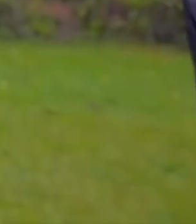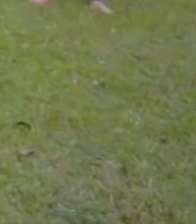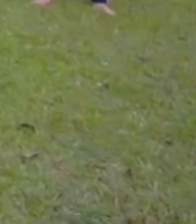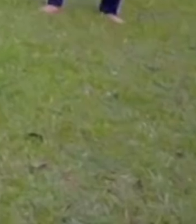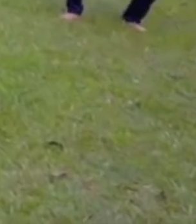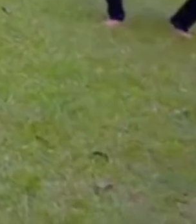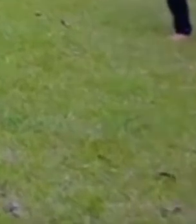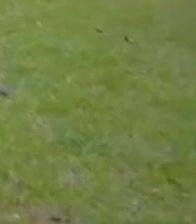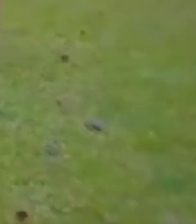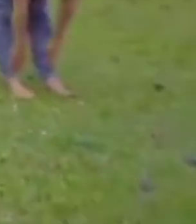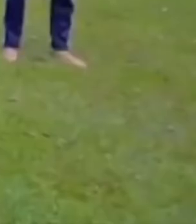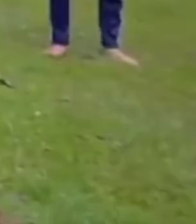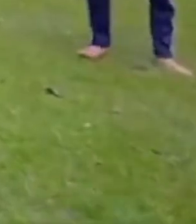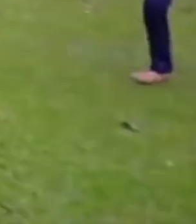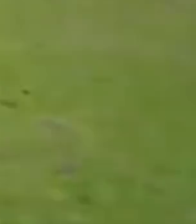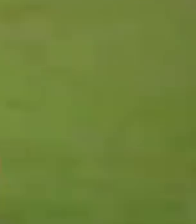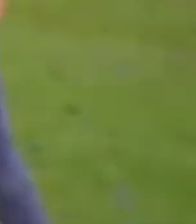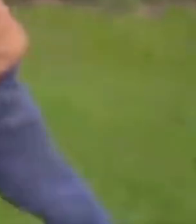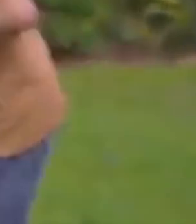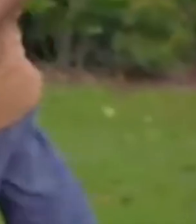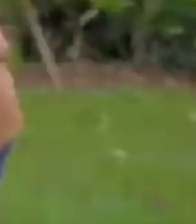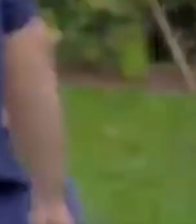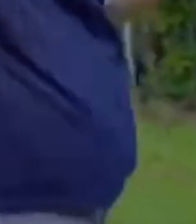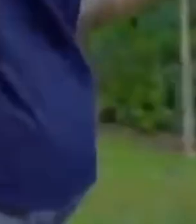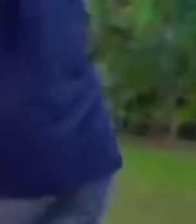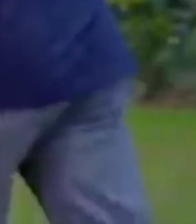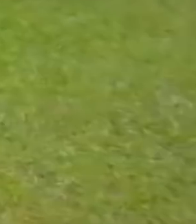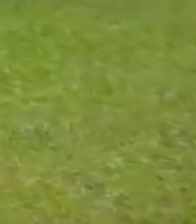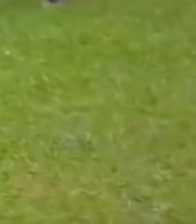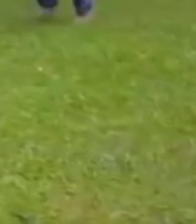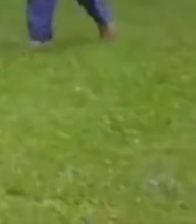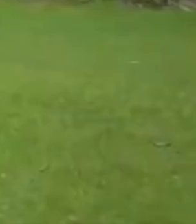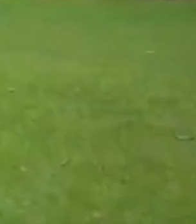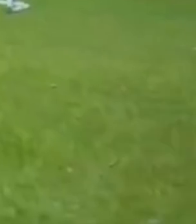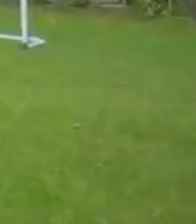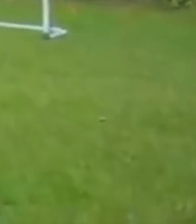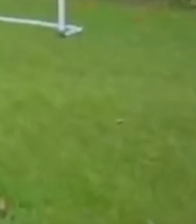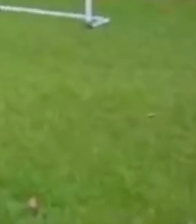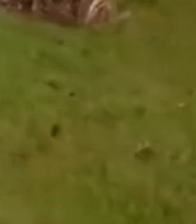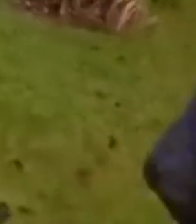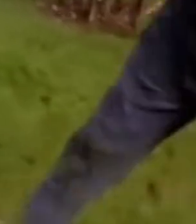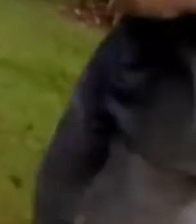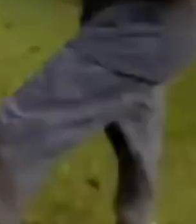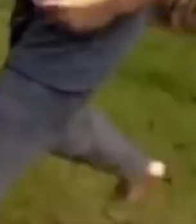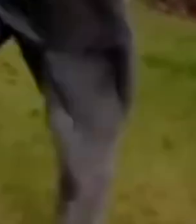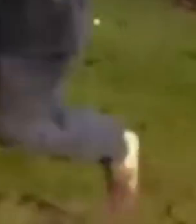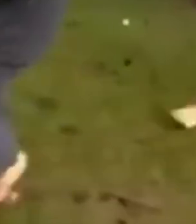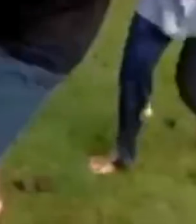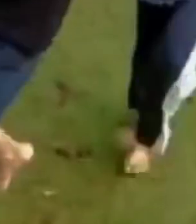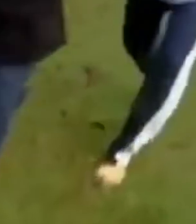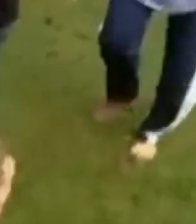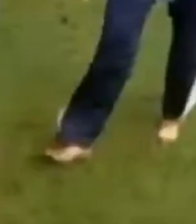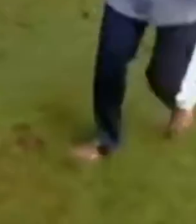bisa jadi satu orang yang soal itu ketika mendoakan kita langsung menembus kepada orang yang didoakan tapi bisa jadi 100 orang yang